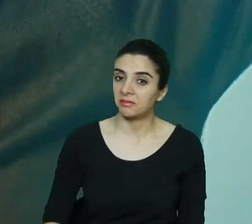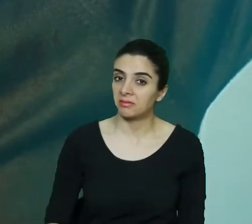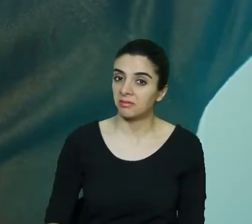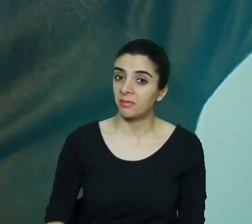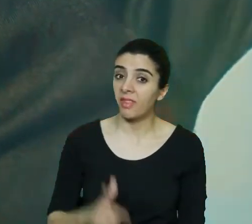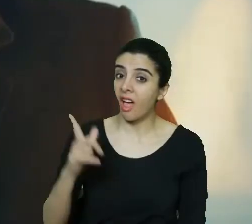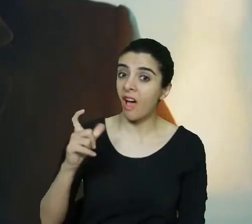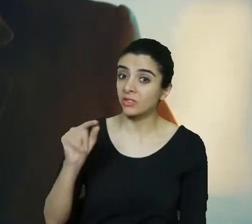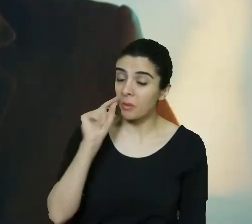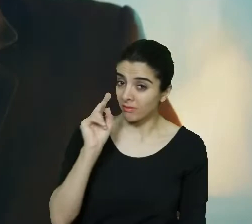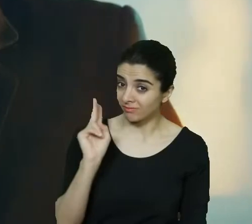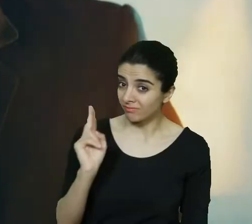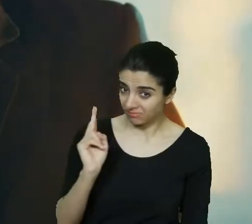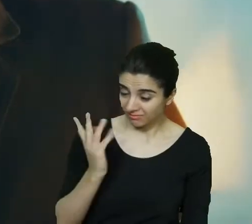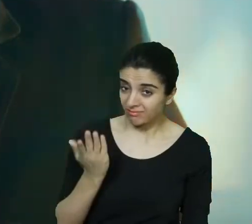Avcı bey demek ha?